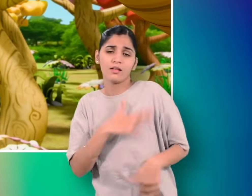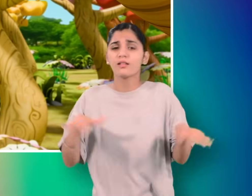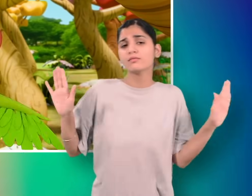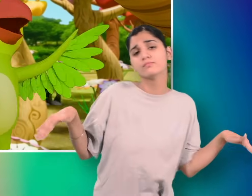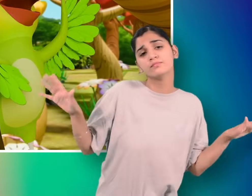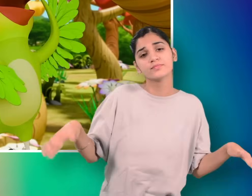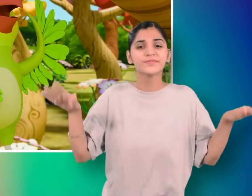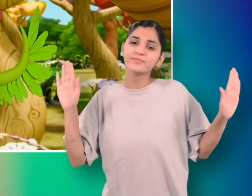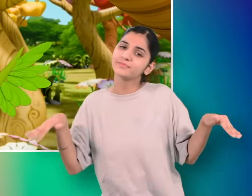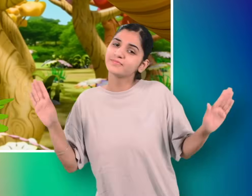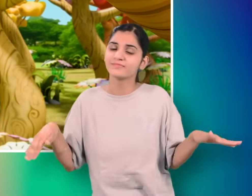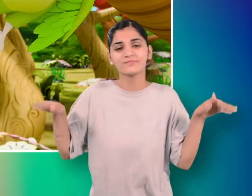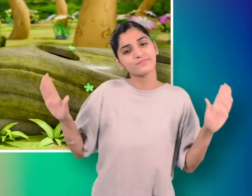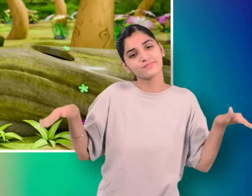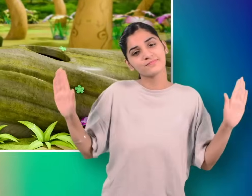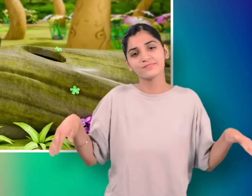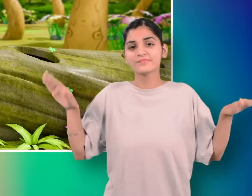हूँ।